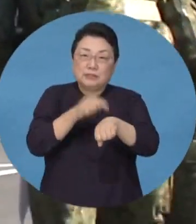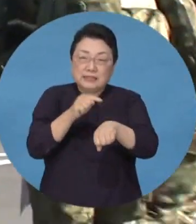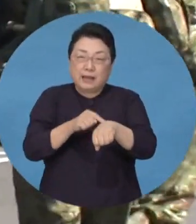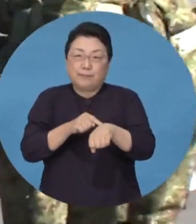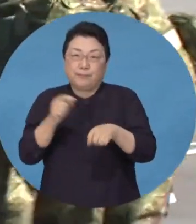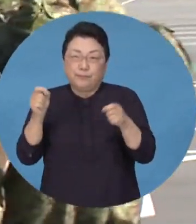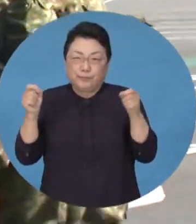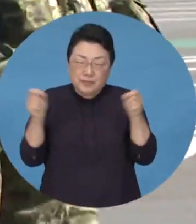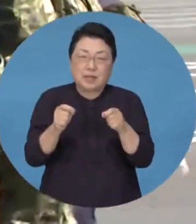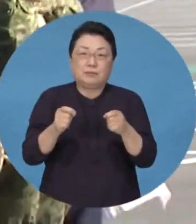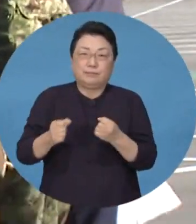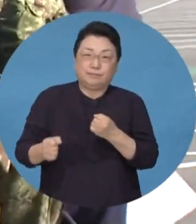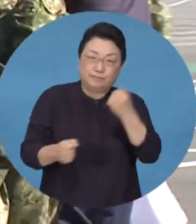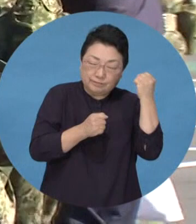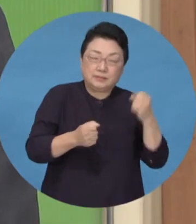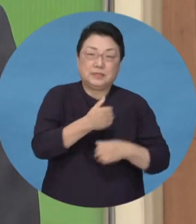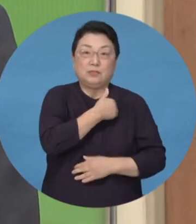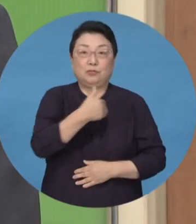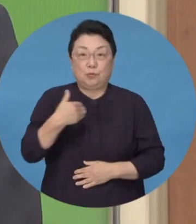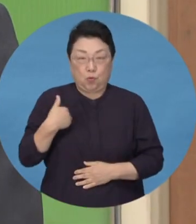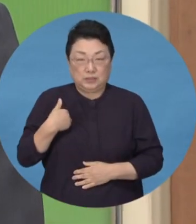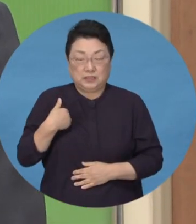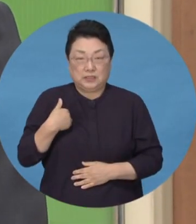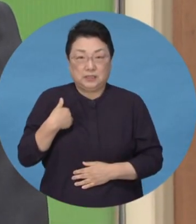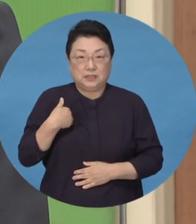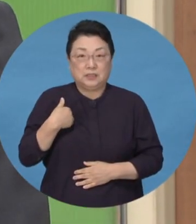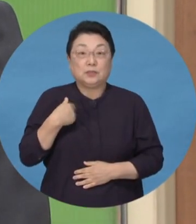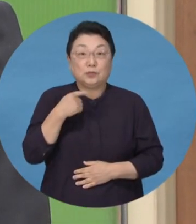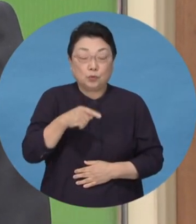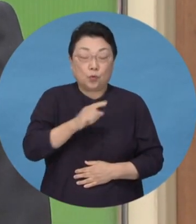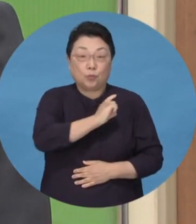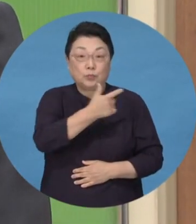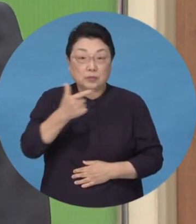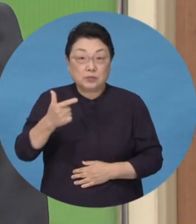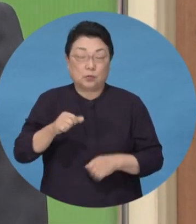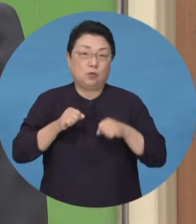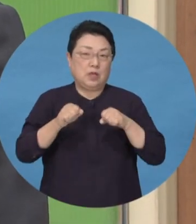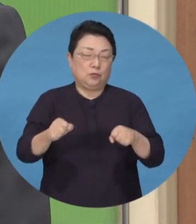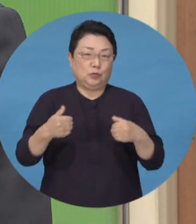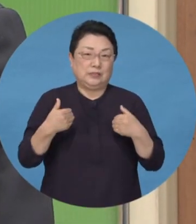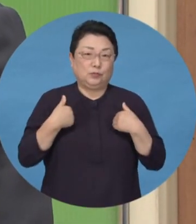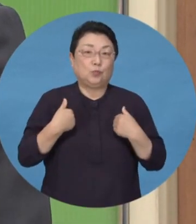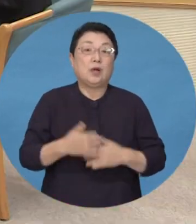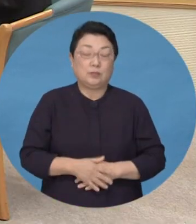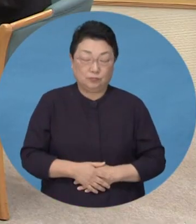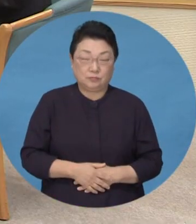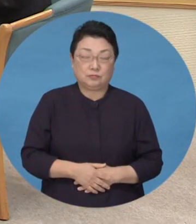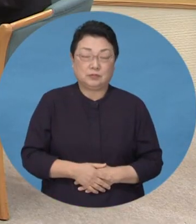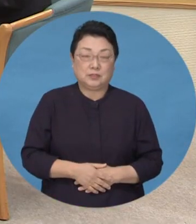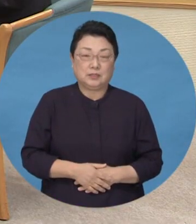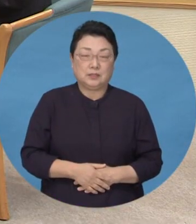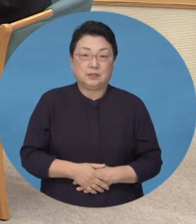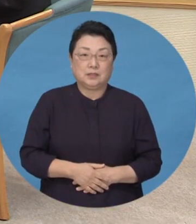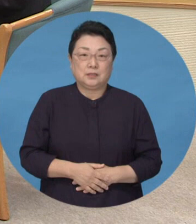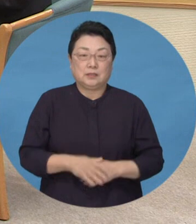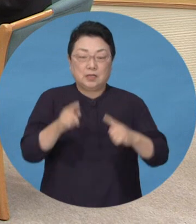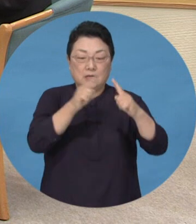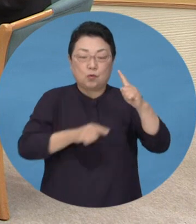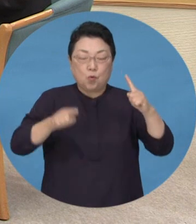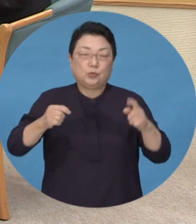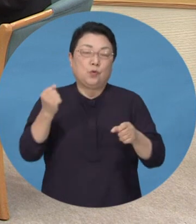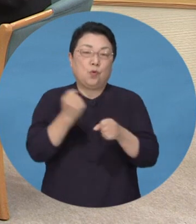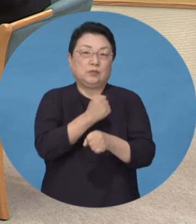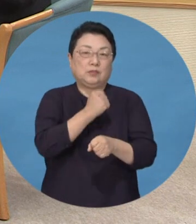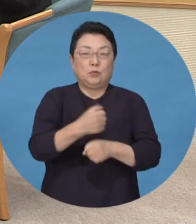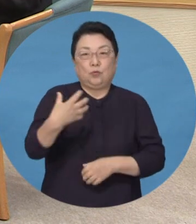算段を講じることこのソフトハード両面で取り組んでいく必要があろうかと思っていますまあ公共事業でやるべき所は